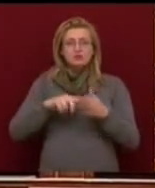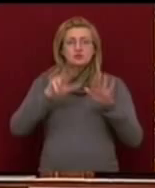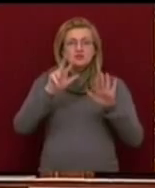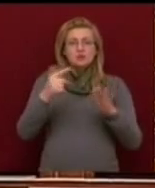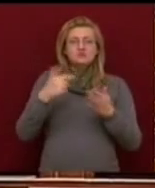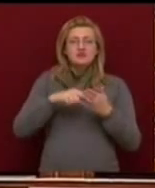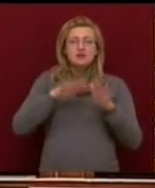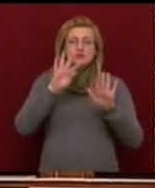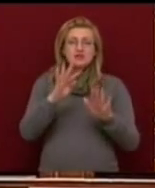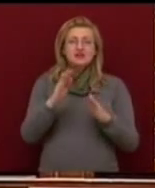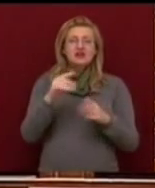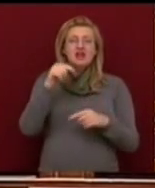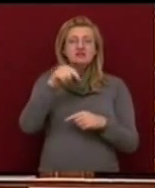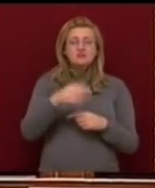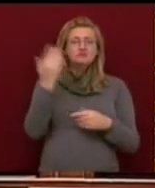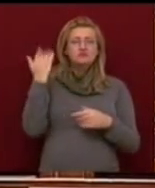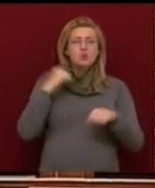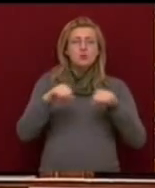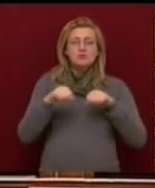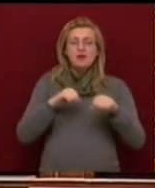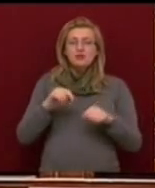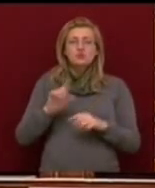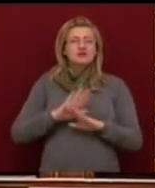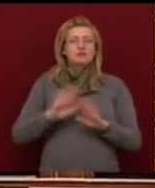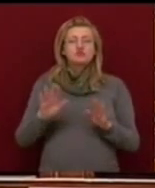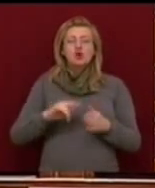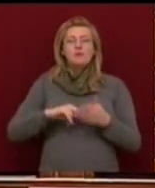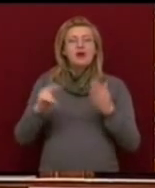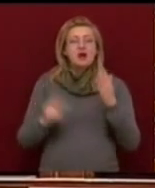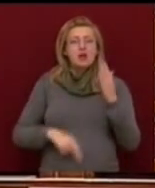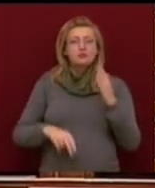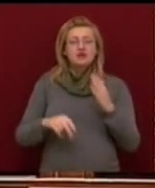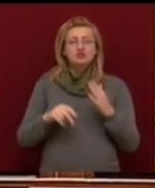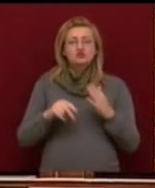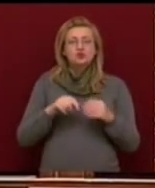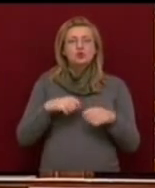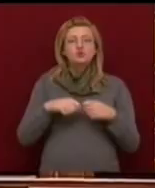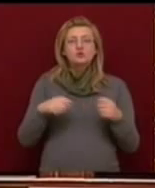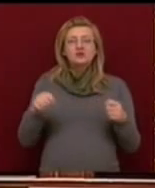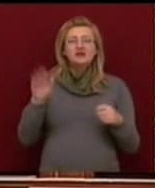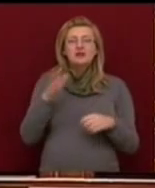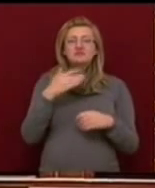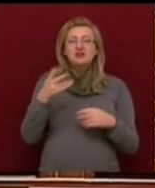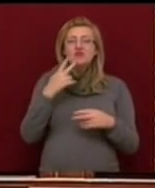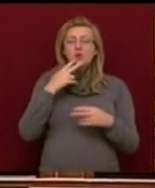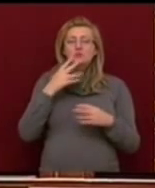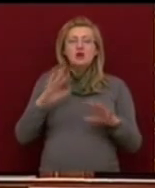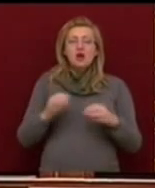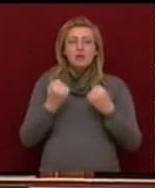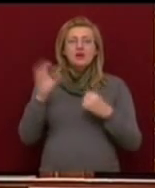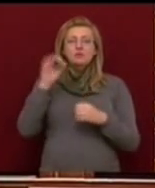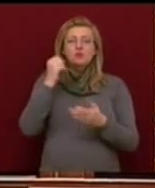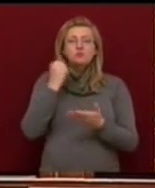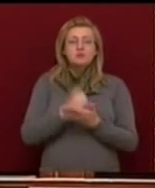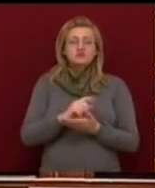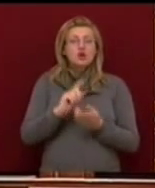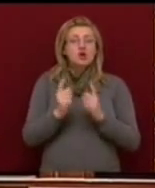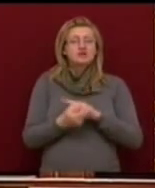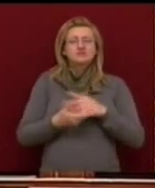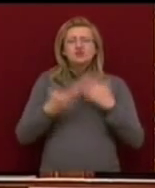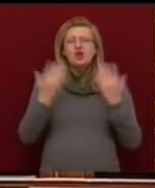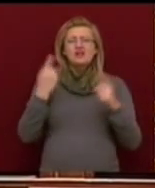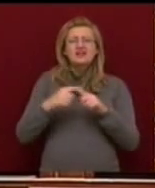2008-2009-ben ugyanis az akkori kormányok nem egyszerűen megállapodást kötöttek a Nemzetközi Valuta Alappal és az Európai Bizottsággal, hanem óriási